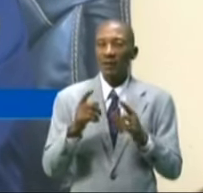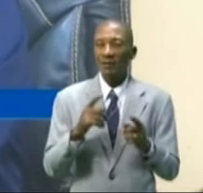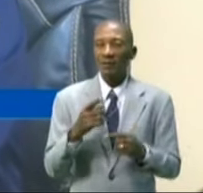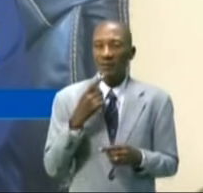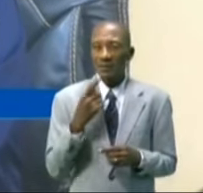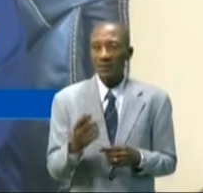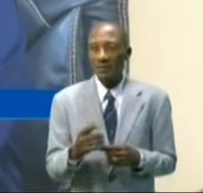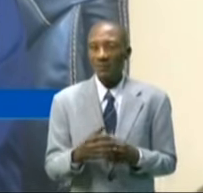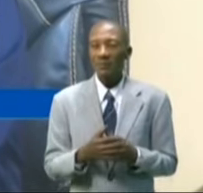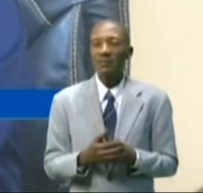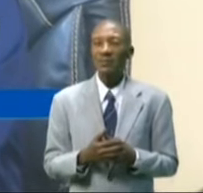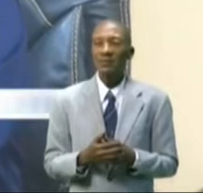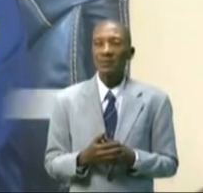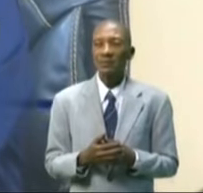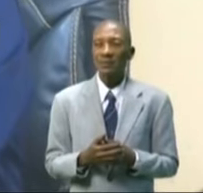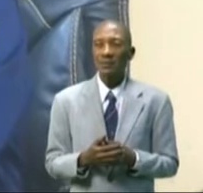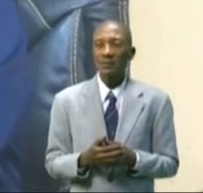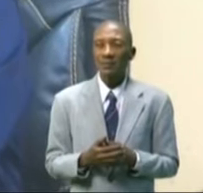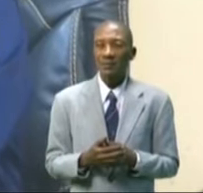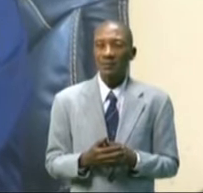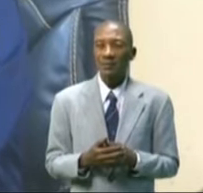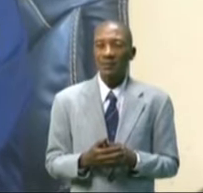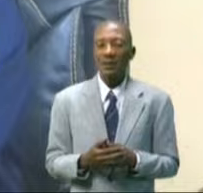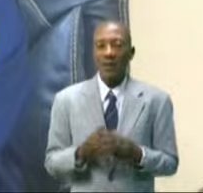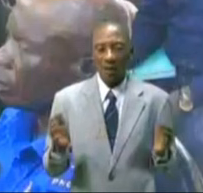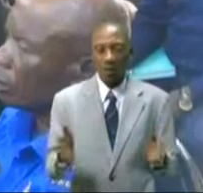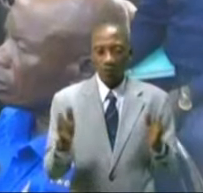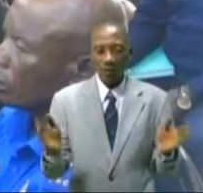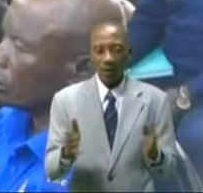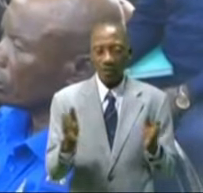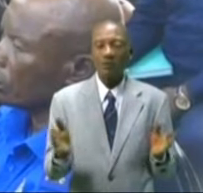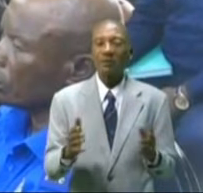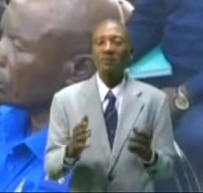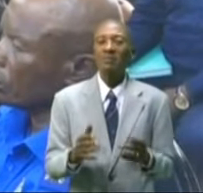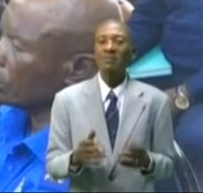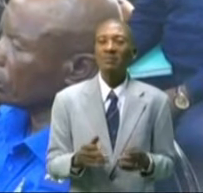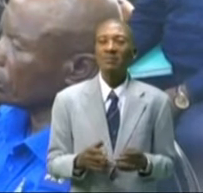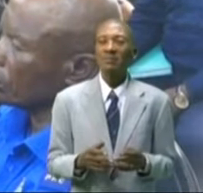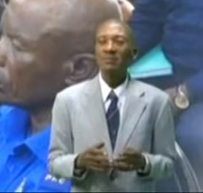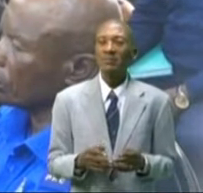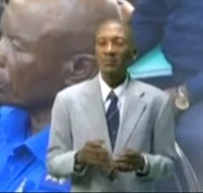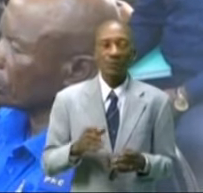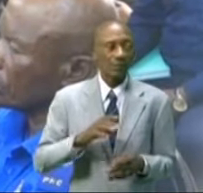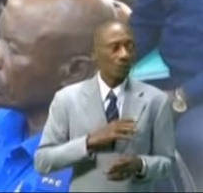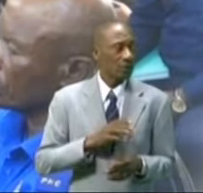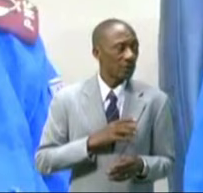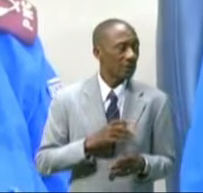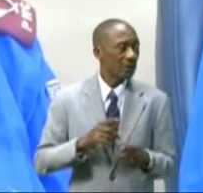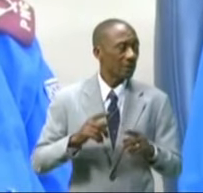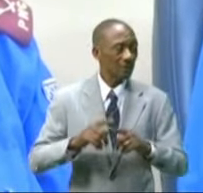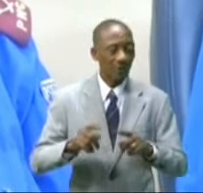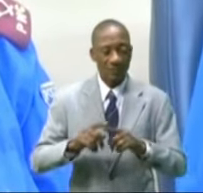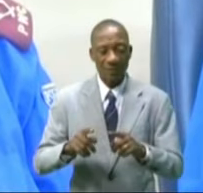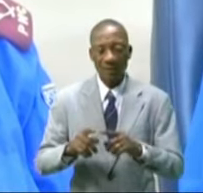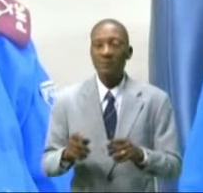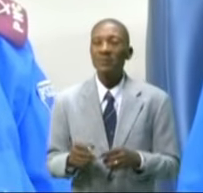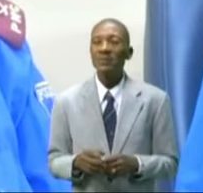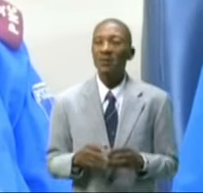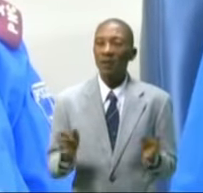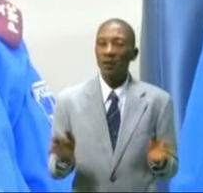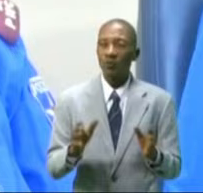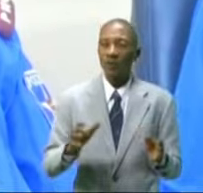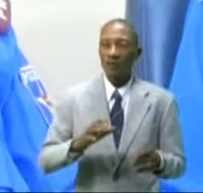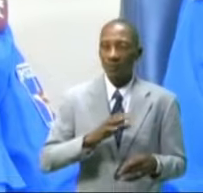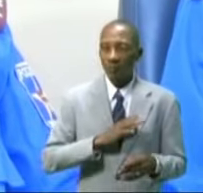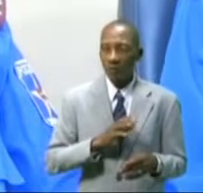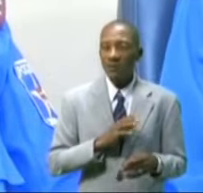tous l'écouter et suivre ses instructions. Le FARDC et la PNC doivent constituer un